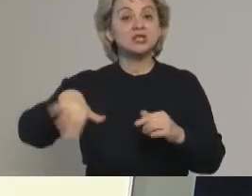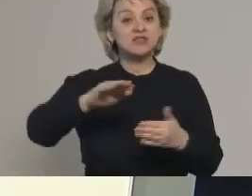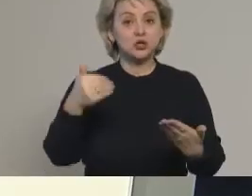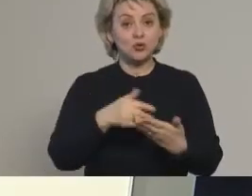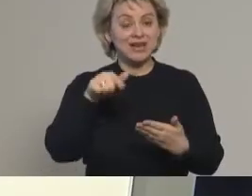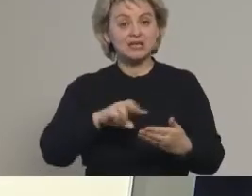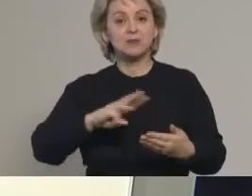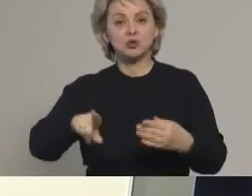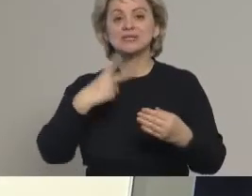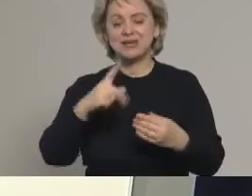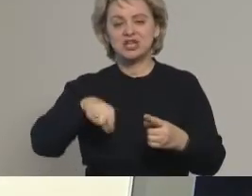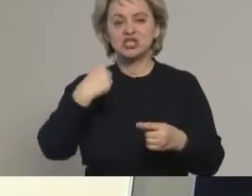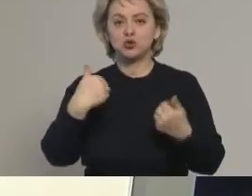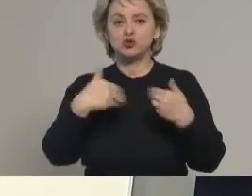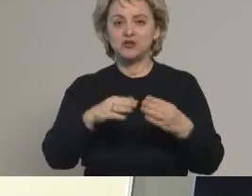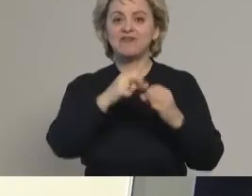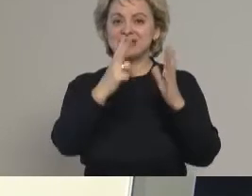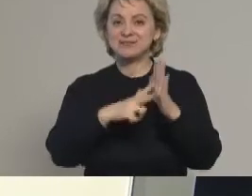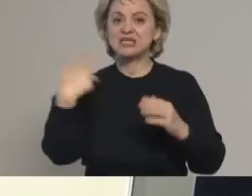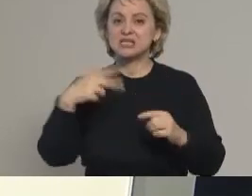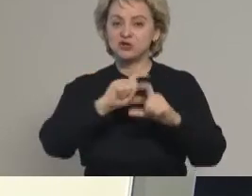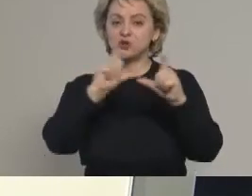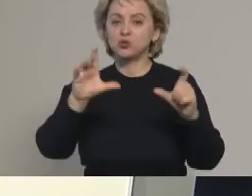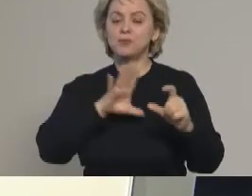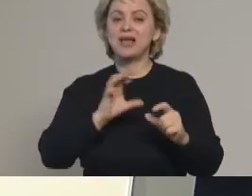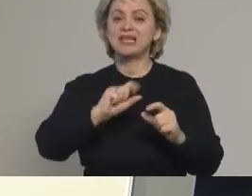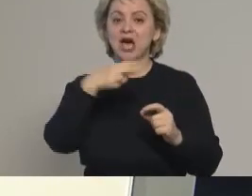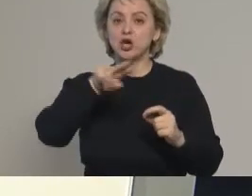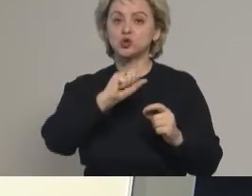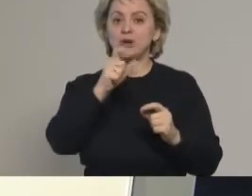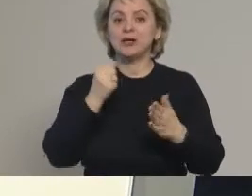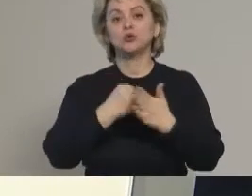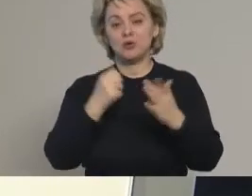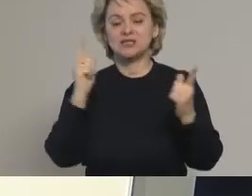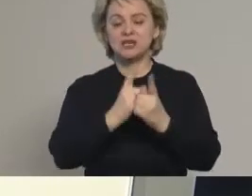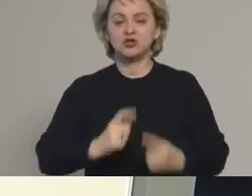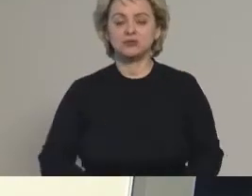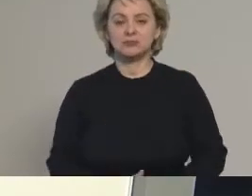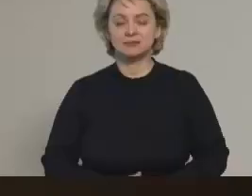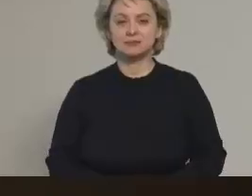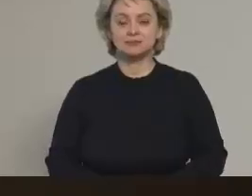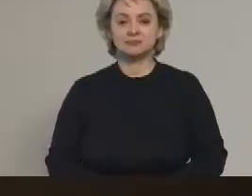все новости к этой минуте. Смотрите следующий выпуск в 18:30. В студии была Дарья Шулик. До встречи.